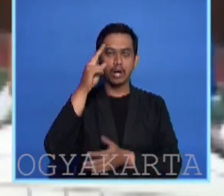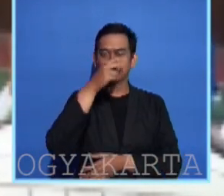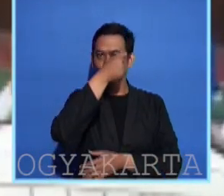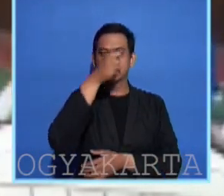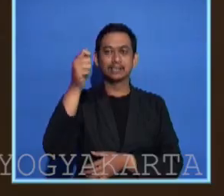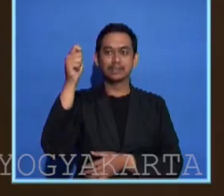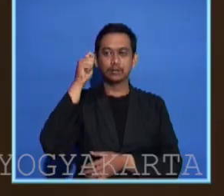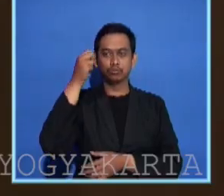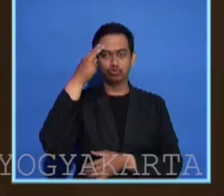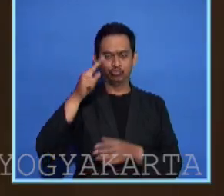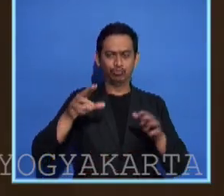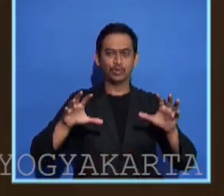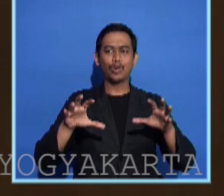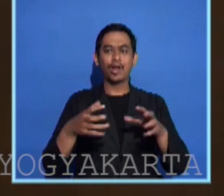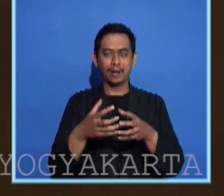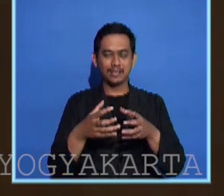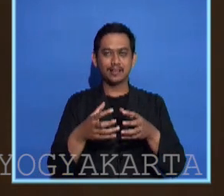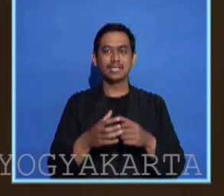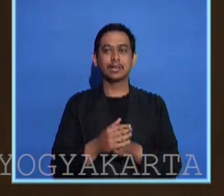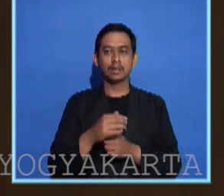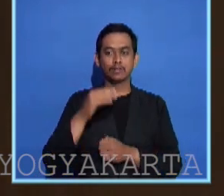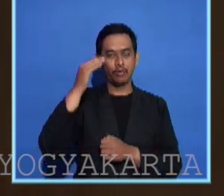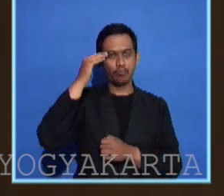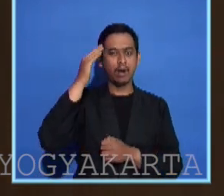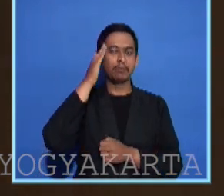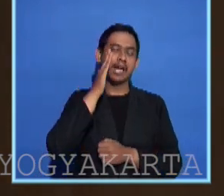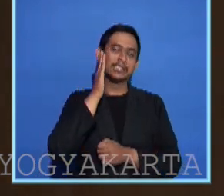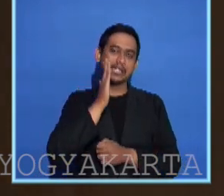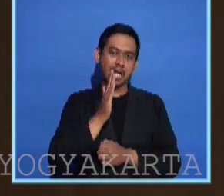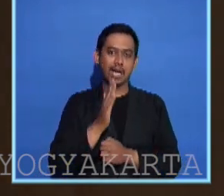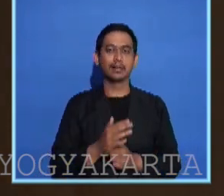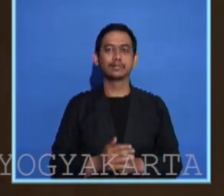khususnya Persyarikatan Muhammadiyah. Arif Heriawan melaporkan.